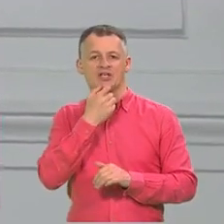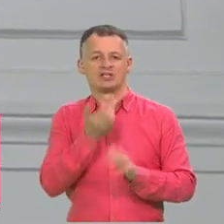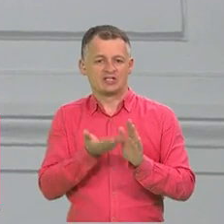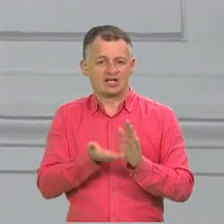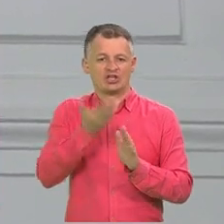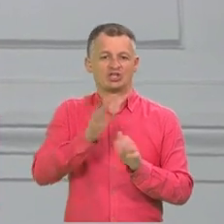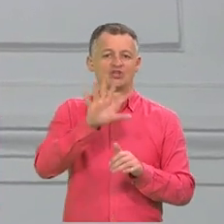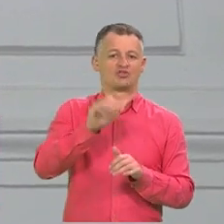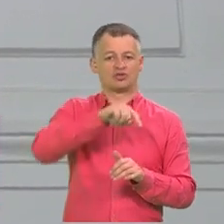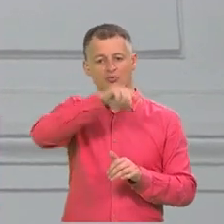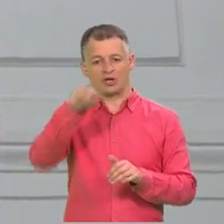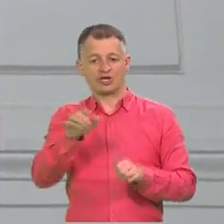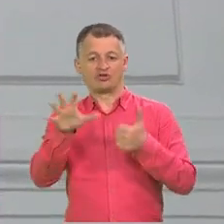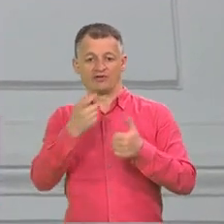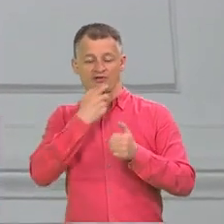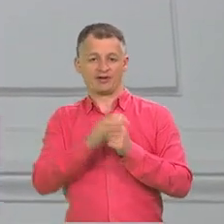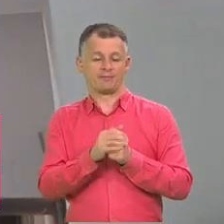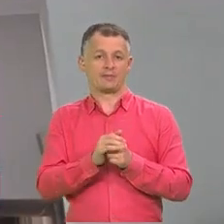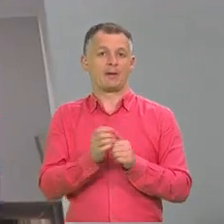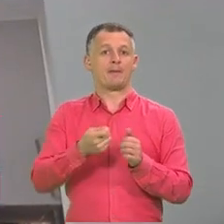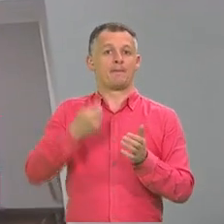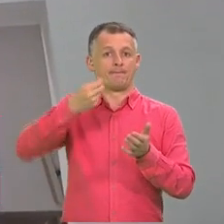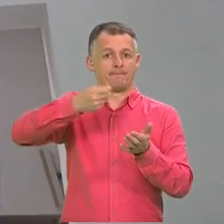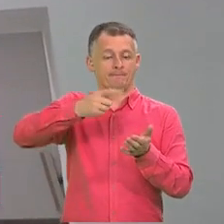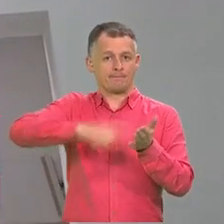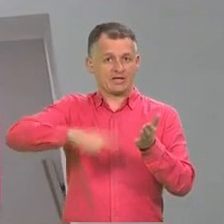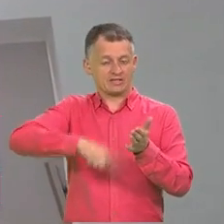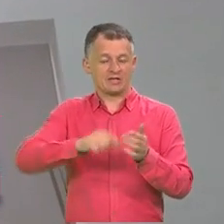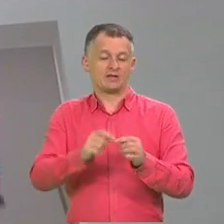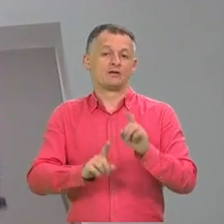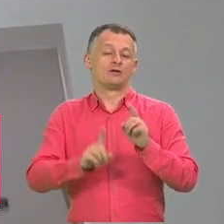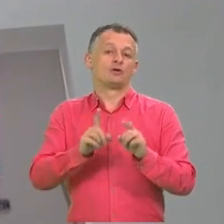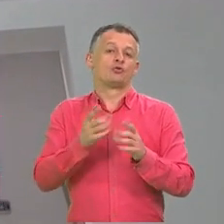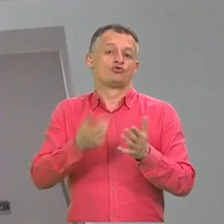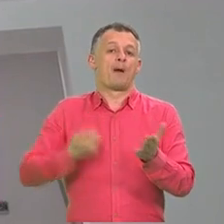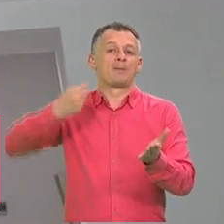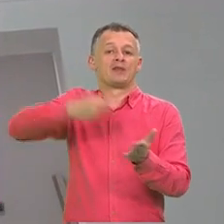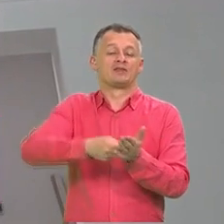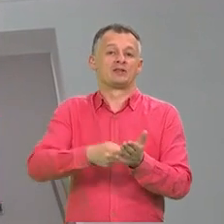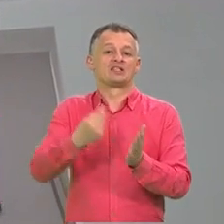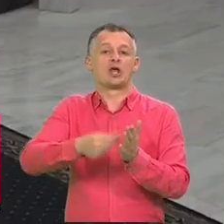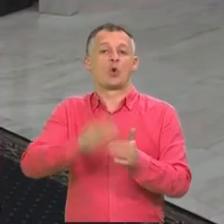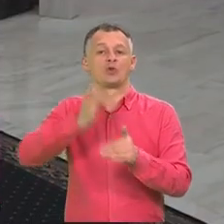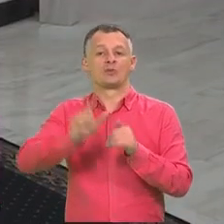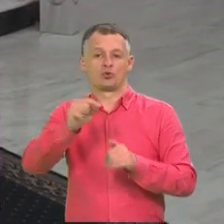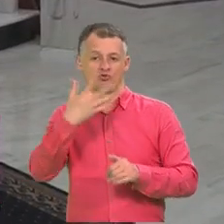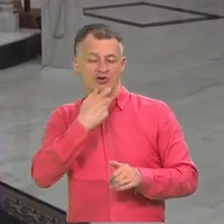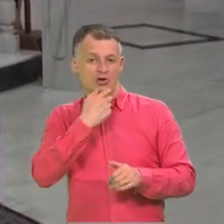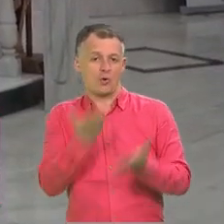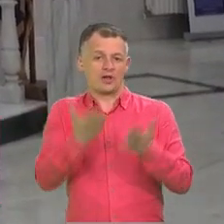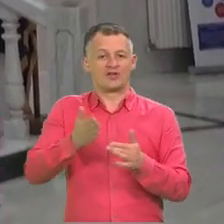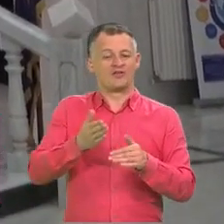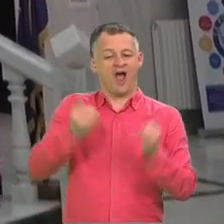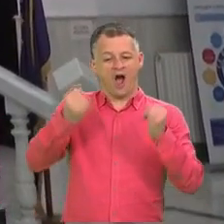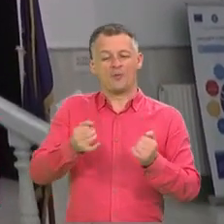ani, iar cuantumul pensiei să fie calculat în funcție de veniturile din ultimii 25 de ani, față de ultimele 12 luni, ca